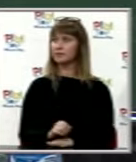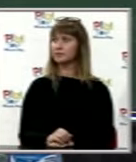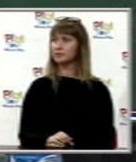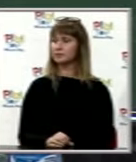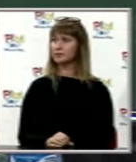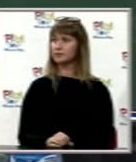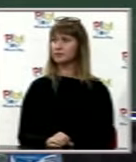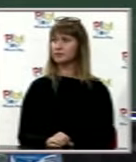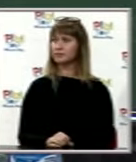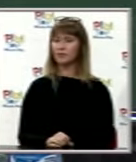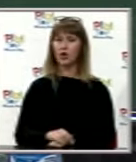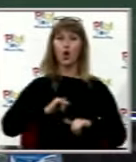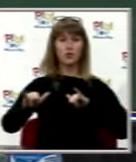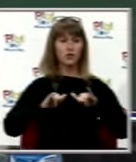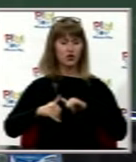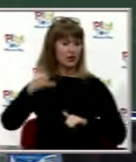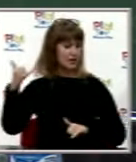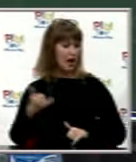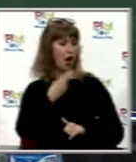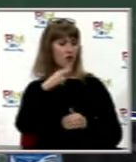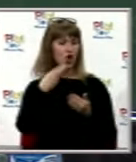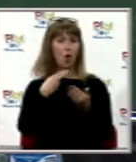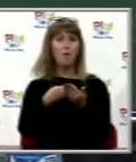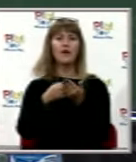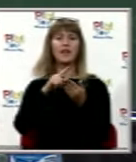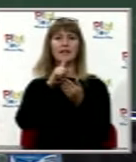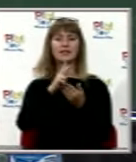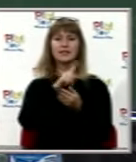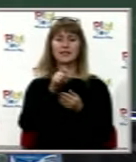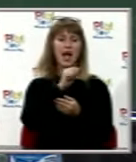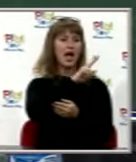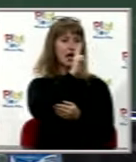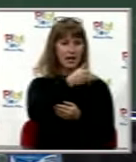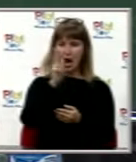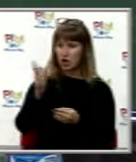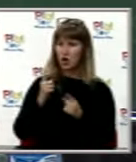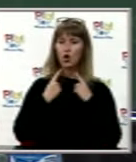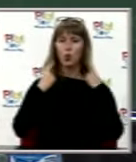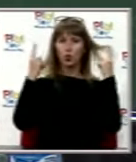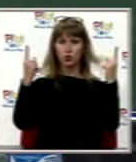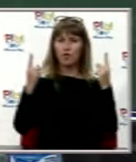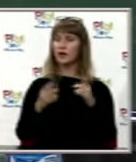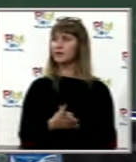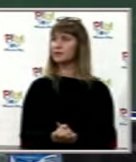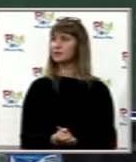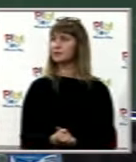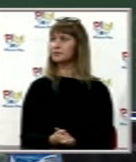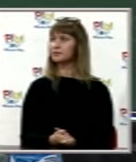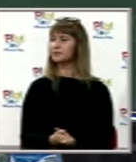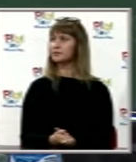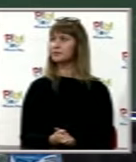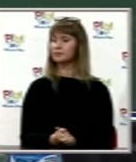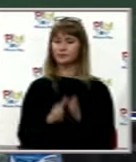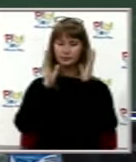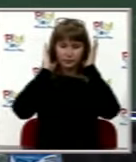procedurę głosowania ze wszystkimi konsekwencjami, stąd też i w tym przypadku moje uprawnienie. Oczywiście